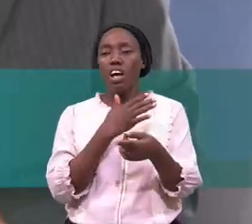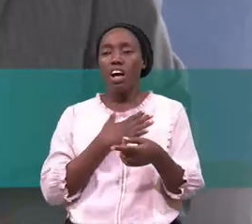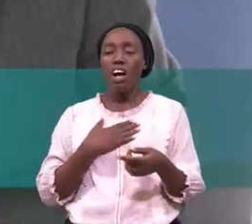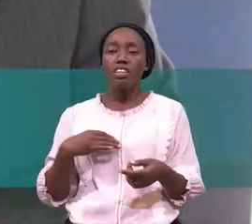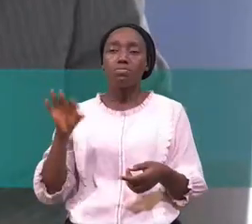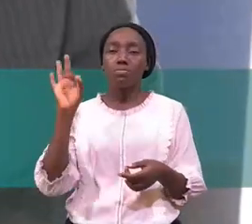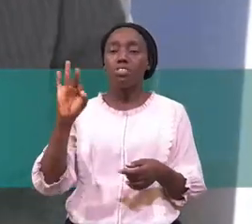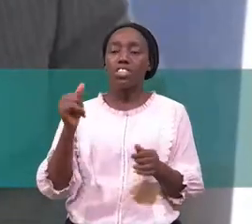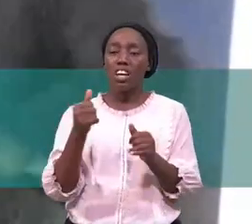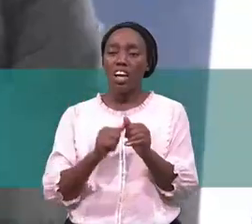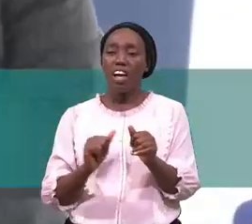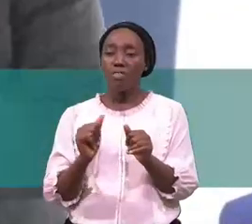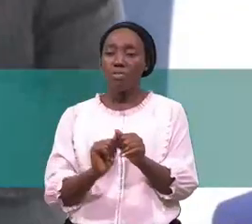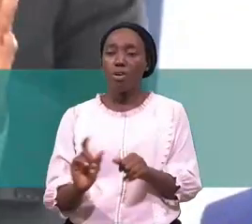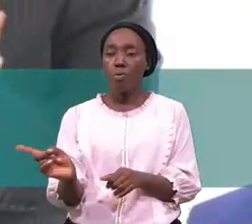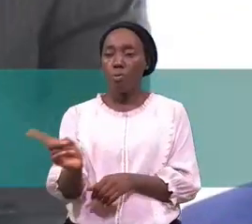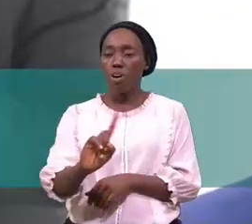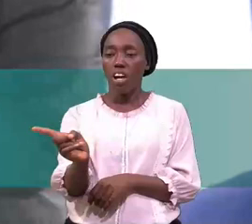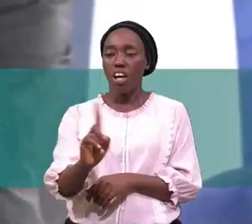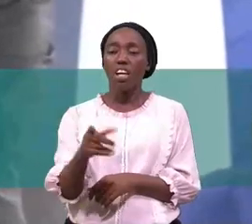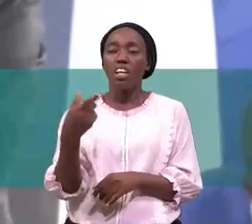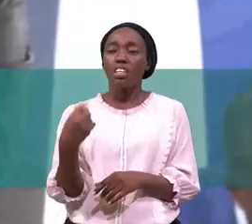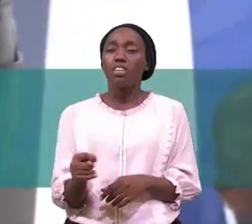Et ils s'en allaient prêcher partout.